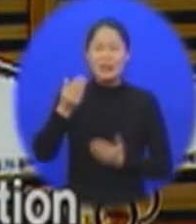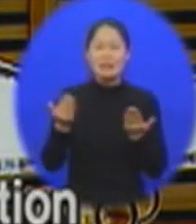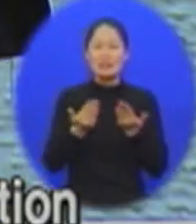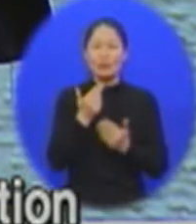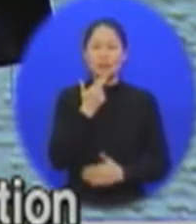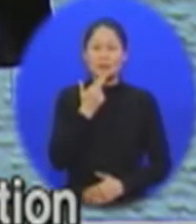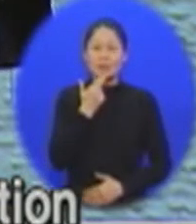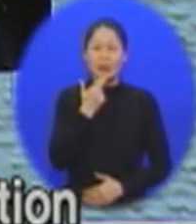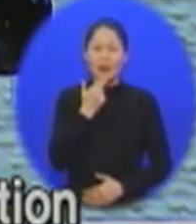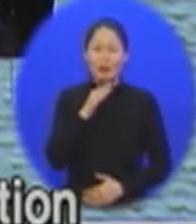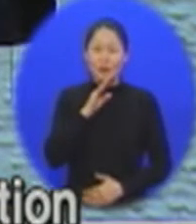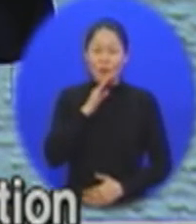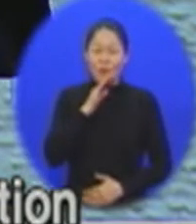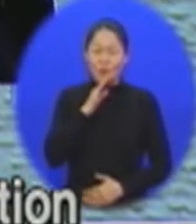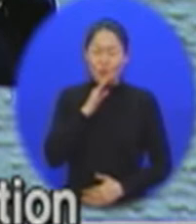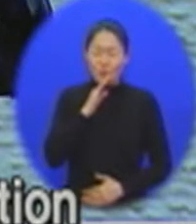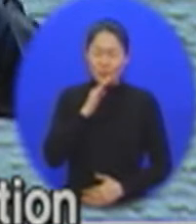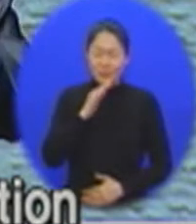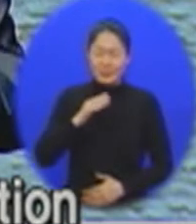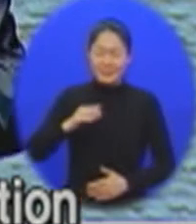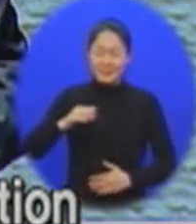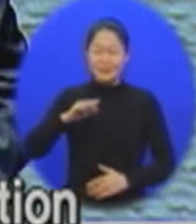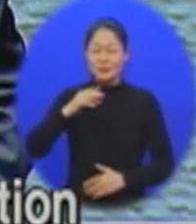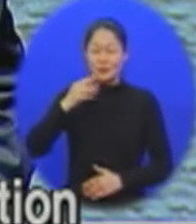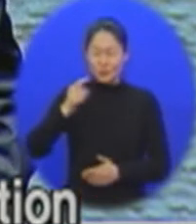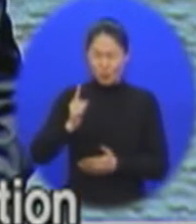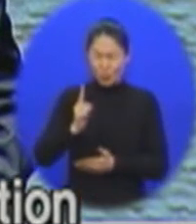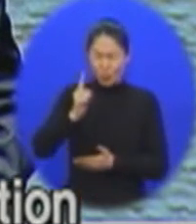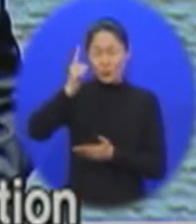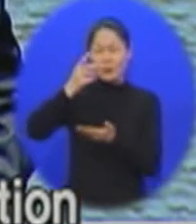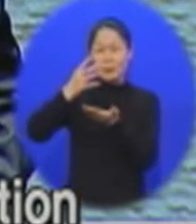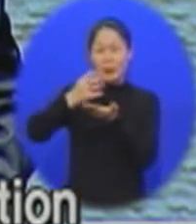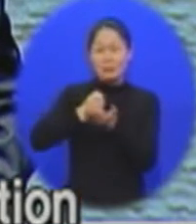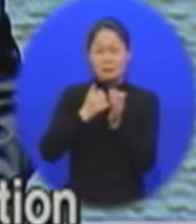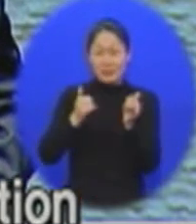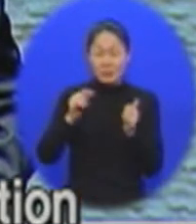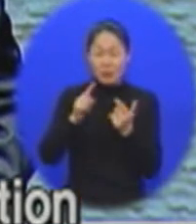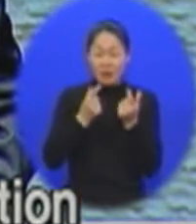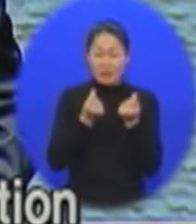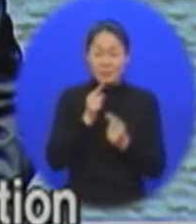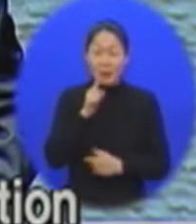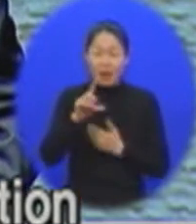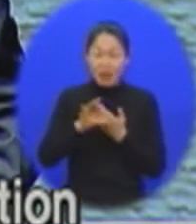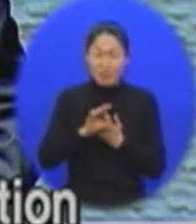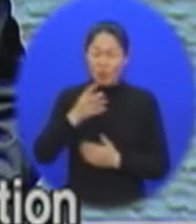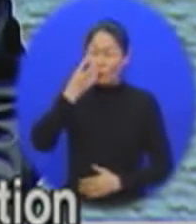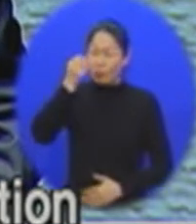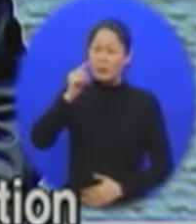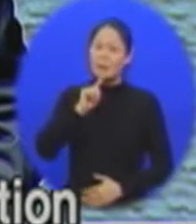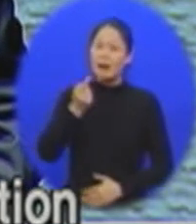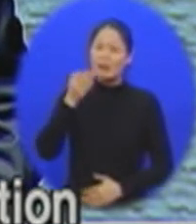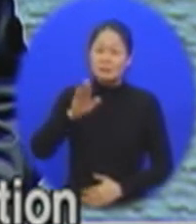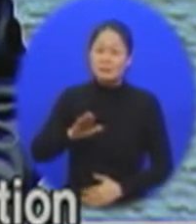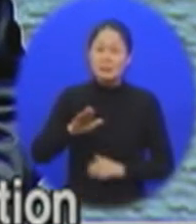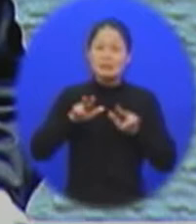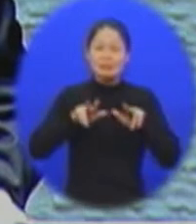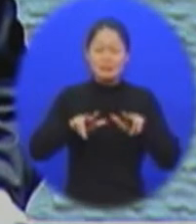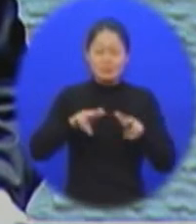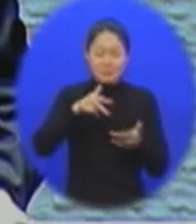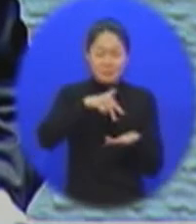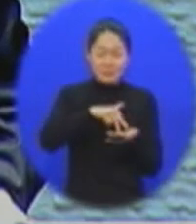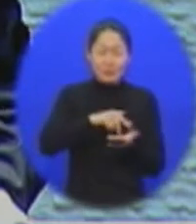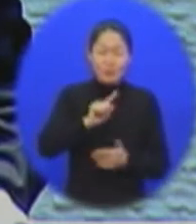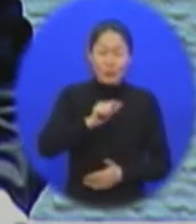잘난 사람이 높임을 받는 사람이 그런 말을 하면 교만에서 한다 할 수 있겠지만 지금